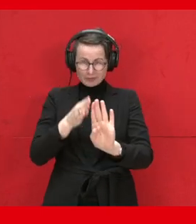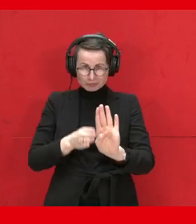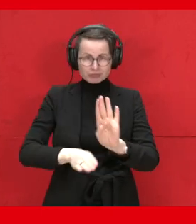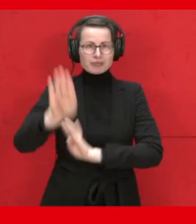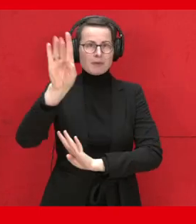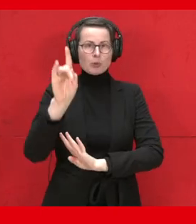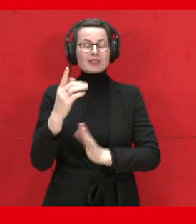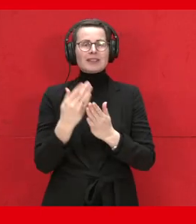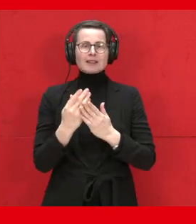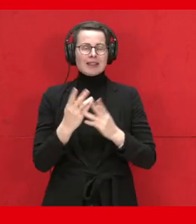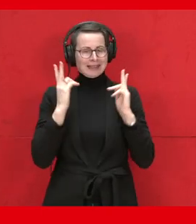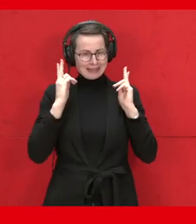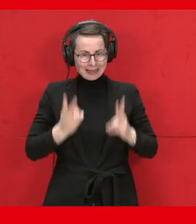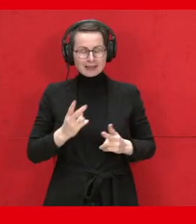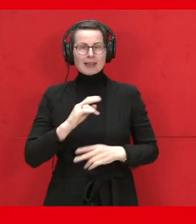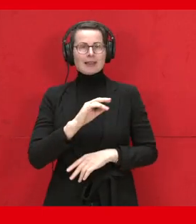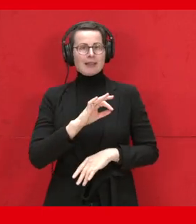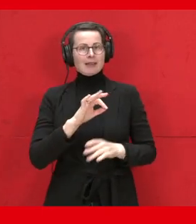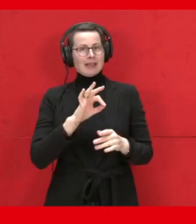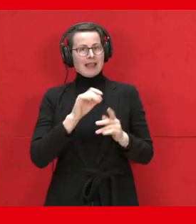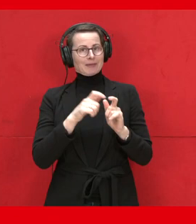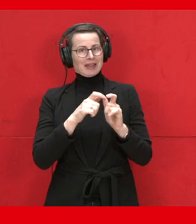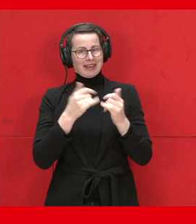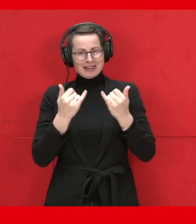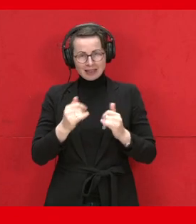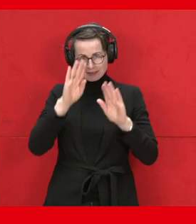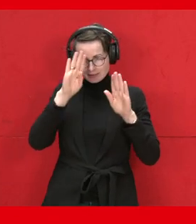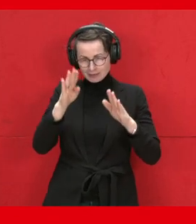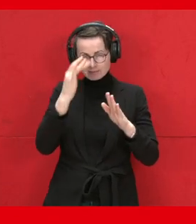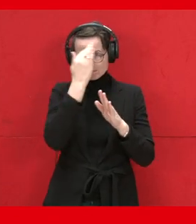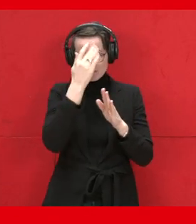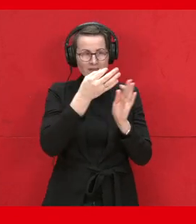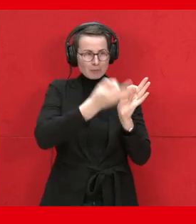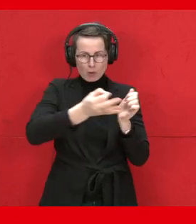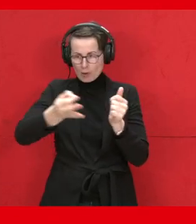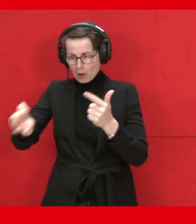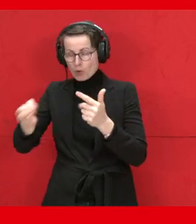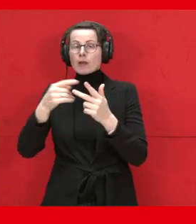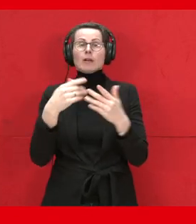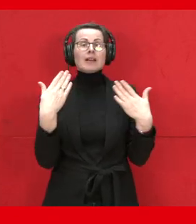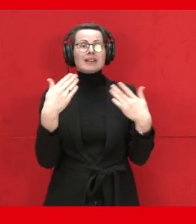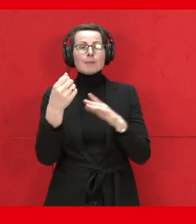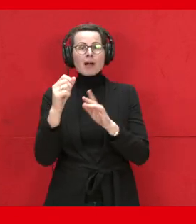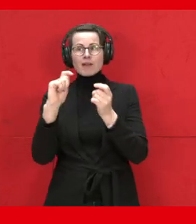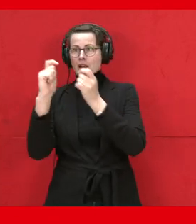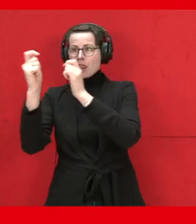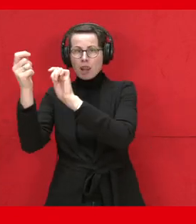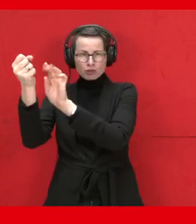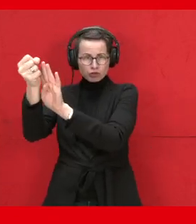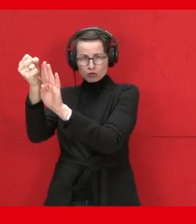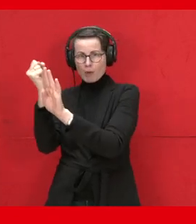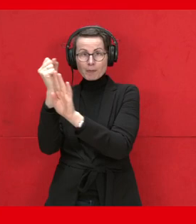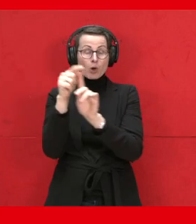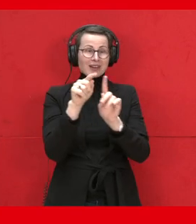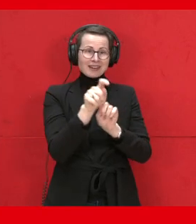richtig, dass die SPD sich damit beschäftigt, was notwendig ist, damit der Klimawandel gestoppt werden kann und wir den digitalen Wandel für